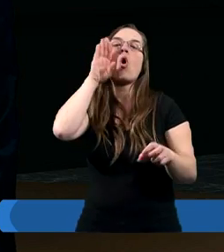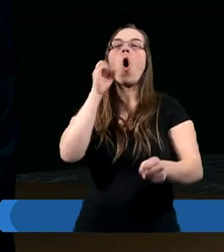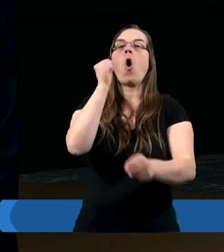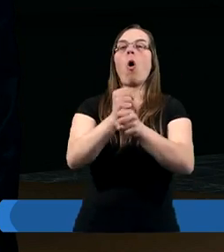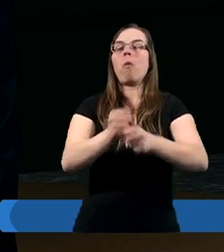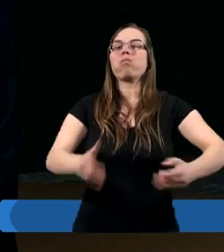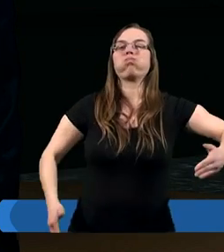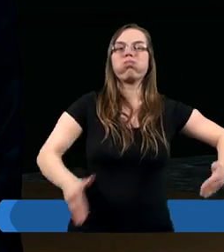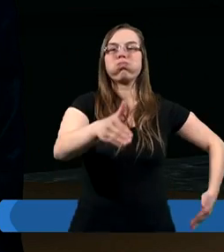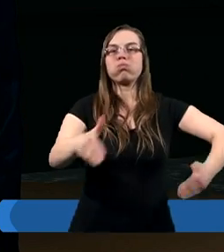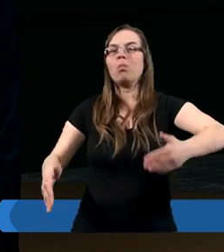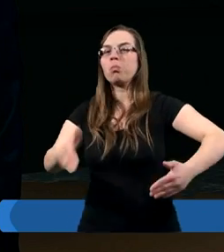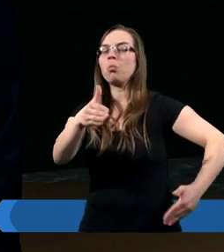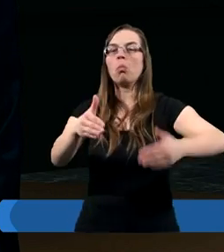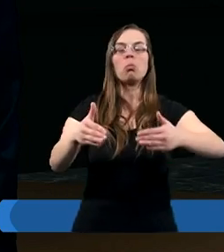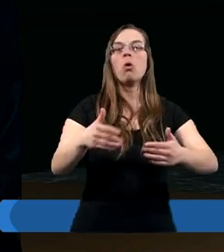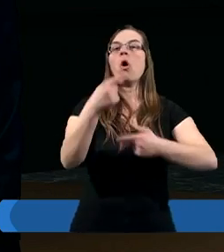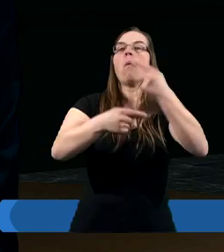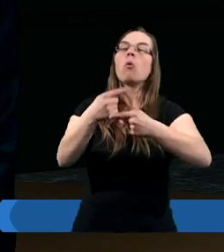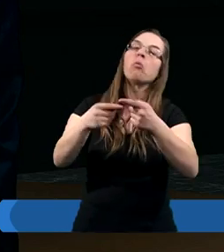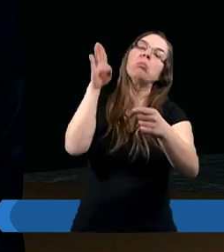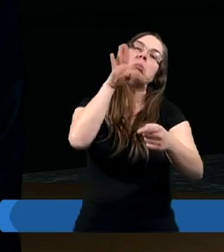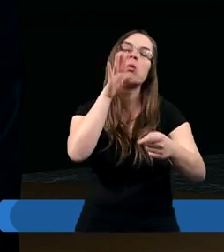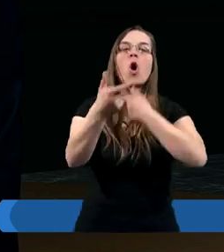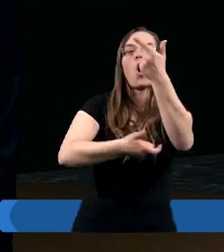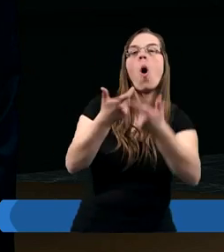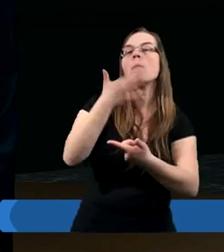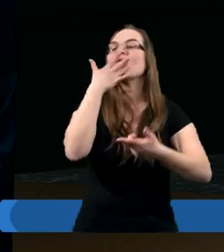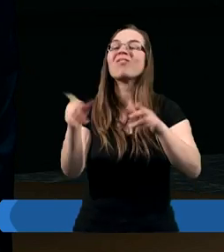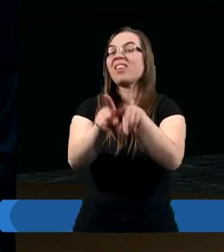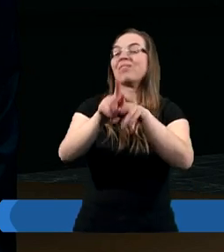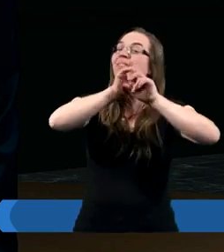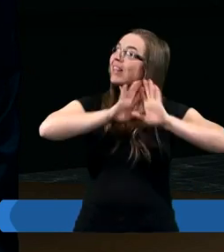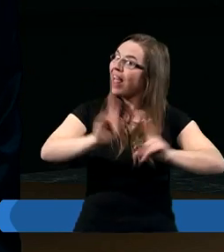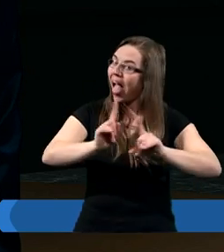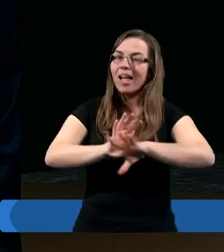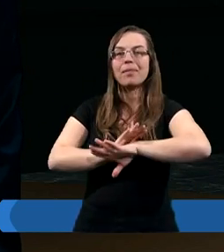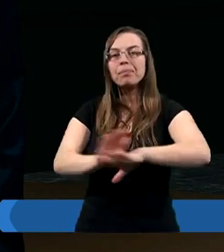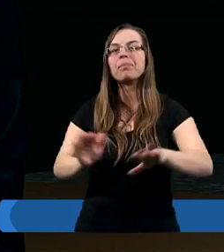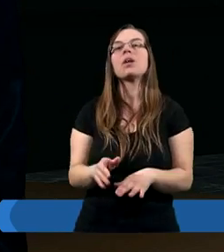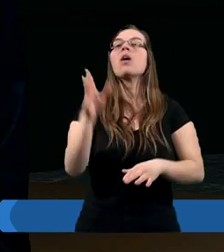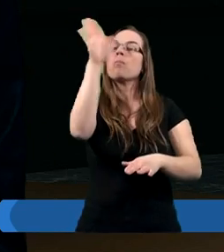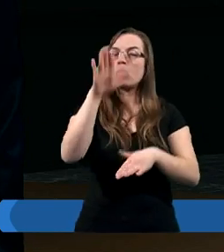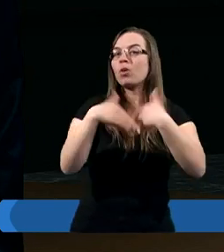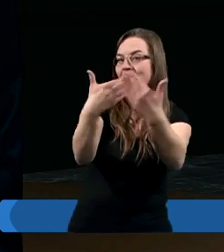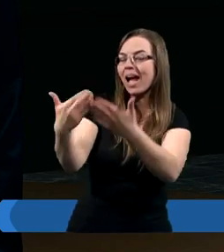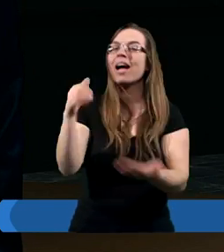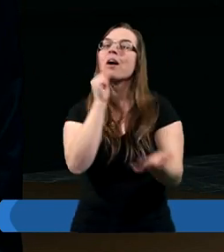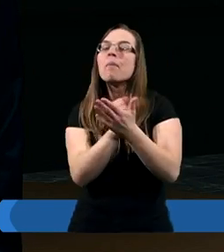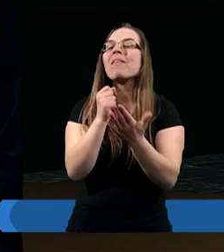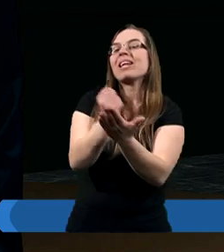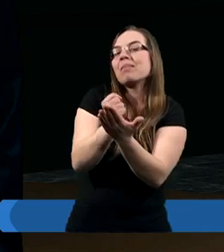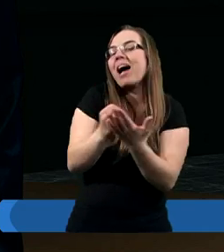robotami. Wszyscy tak samo wyprodukowani, tak samo się zachowują, tak samo mówią. Pan Bóg daje nam pewne takie